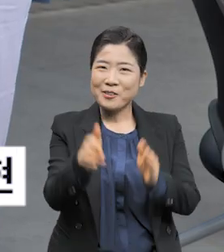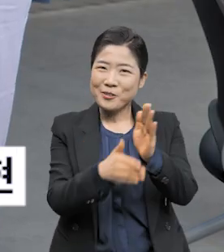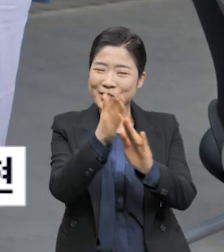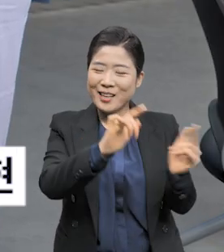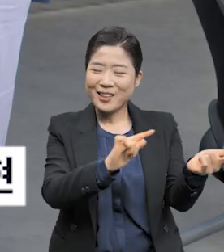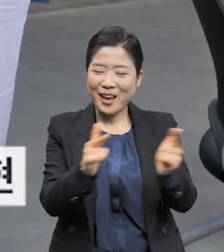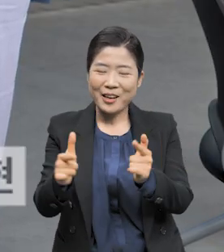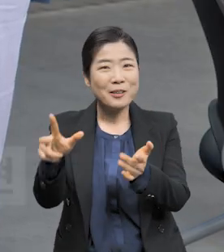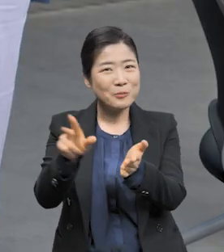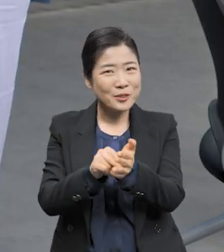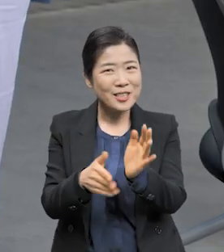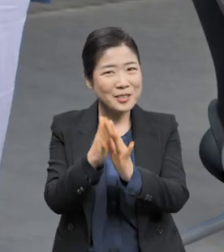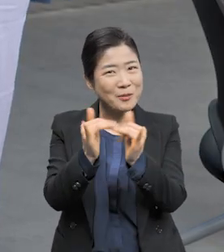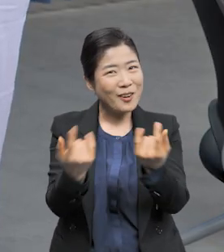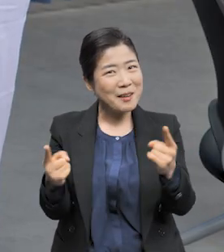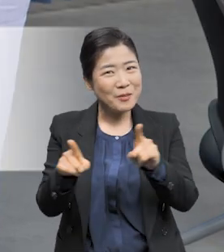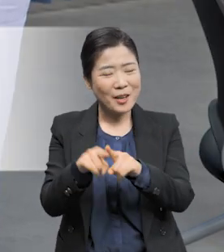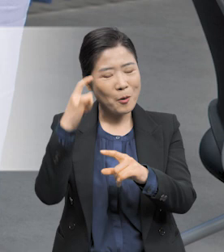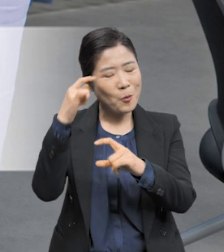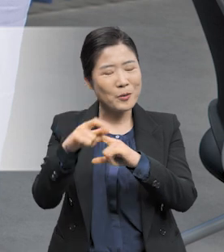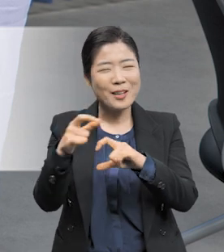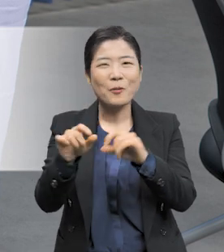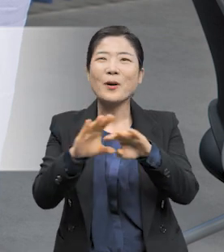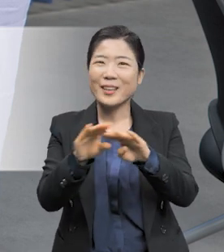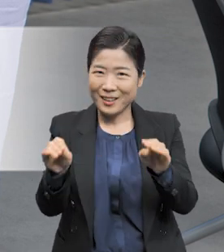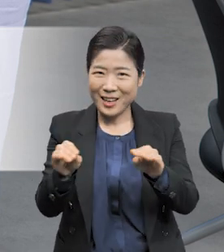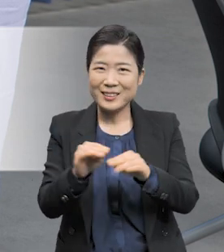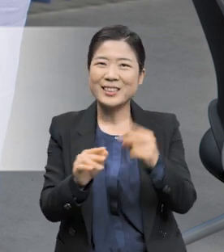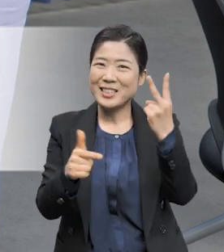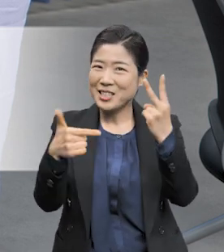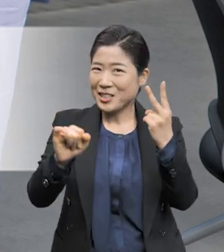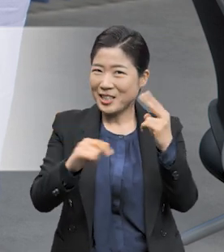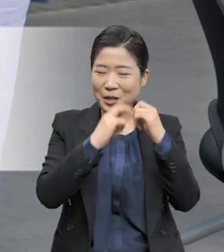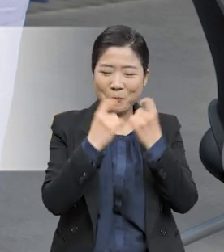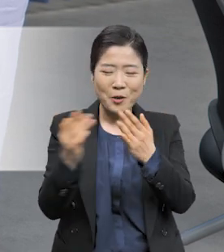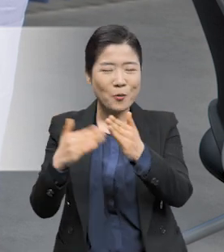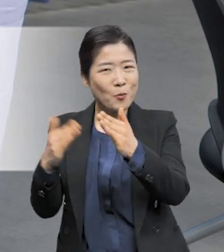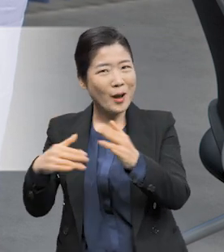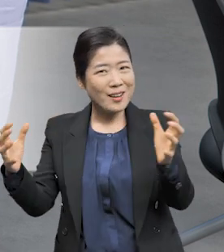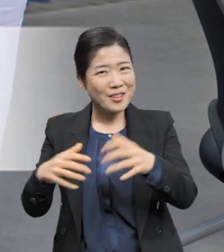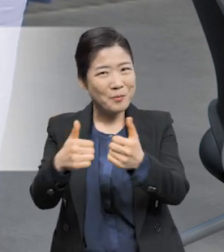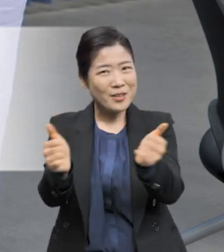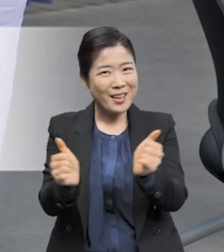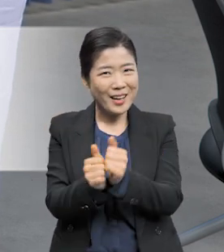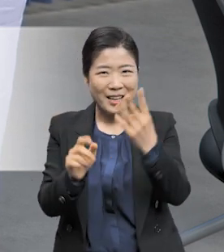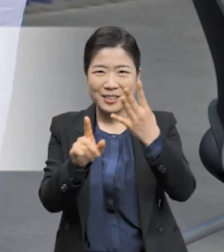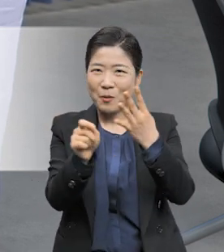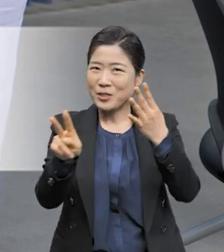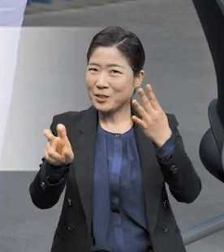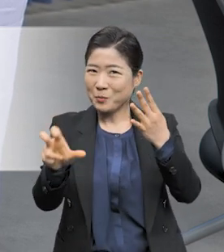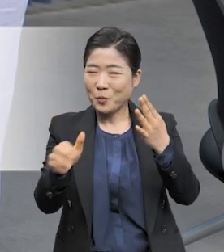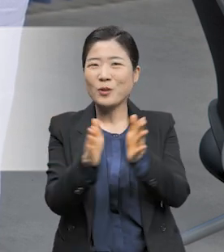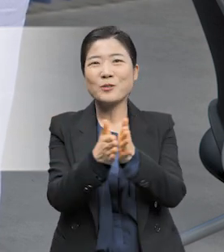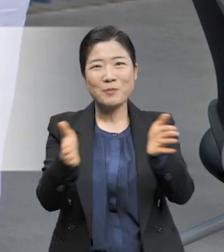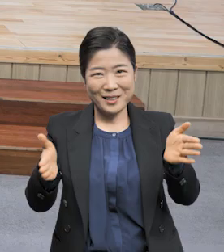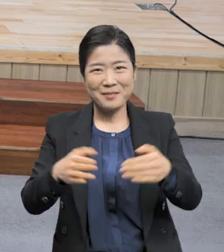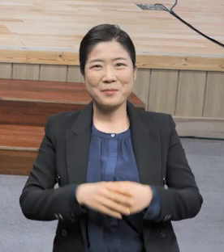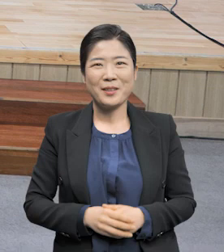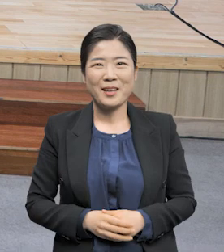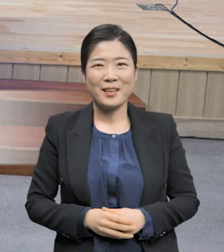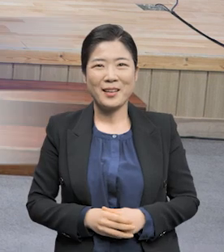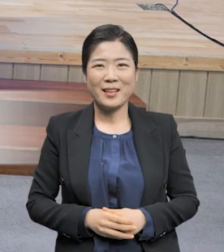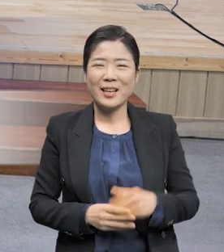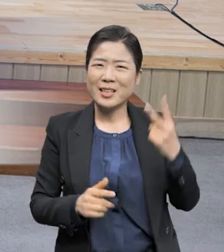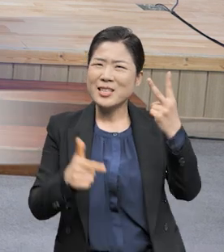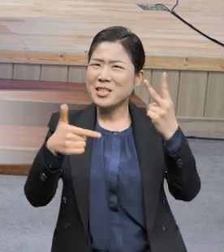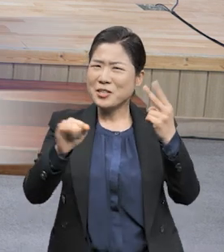광주시 다양한 현안을 시민들과 함께 고민하고 풀어나가는 제 2기 민관협치 협의회가 25일 출범을 알렸습니다 제2기